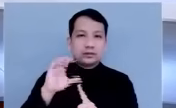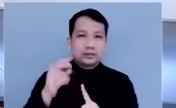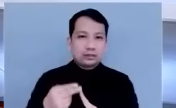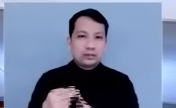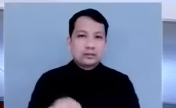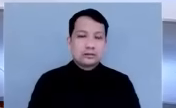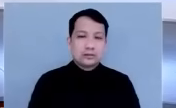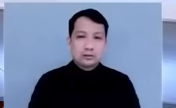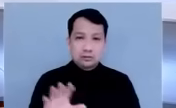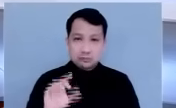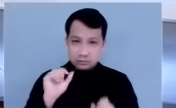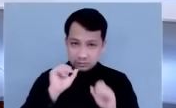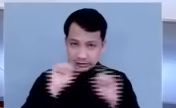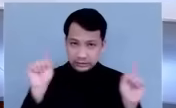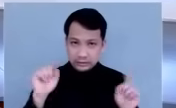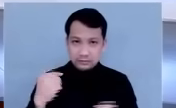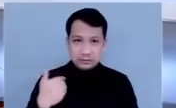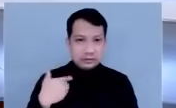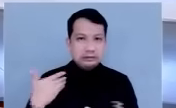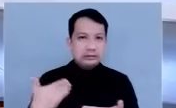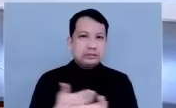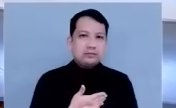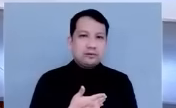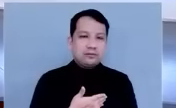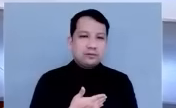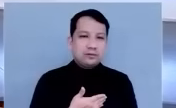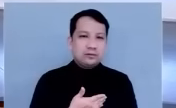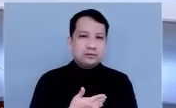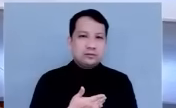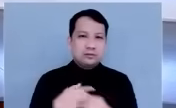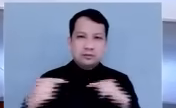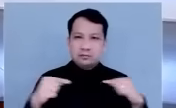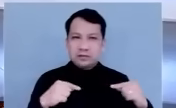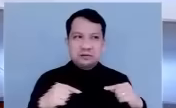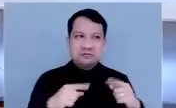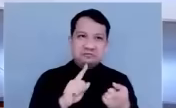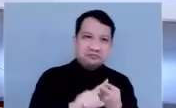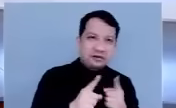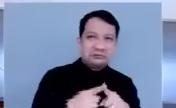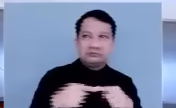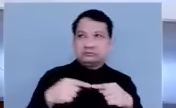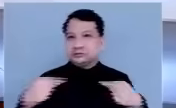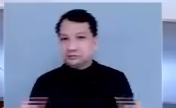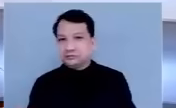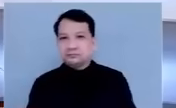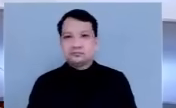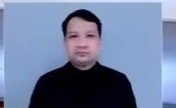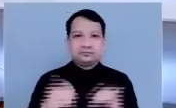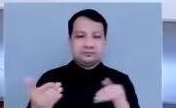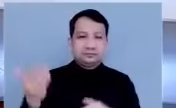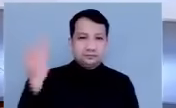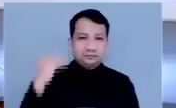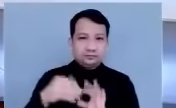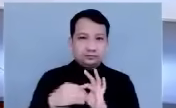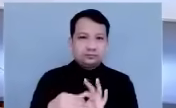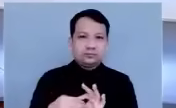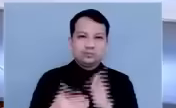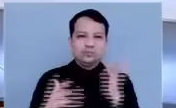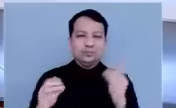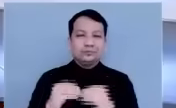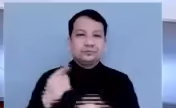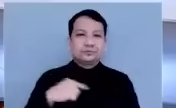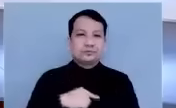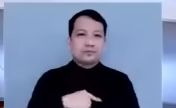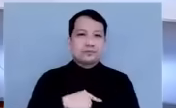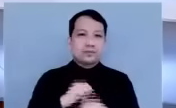kayong magulat dahil hindi naman po bago yung init-lamig ng mga relasyon na yan. Halimbawa na lang, sa matagal po na panahon,